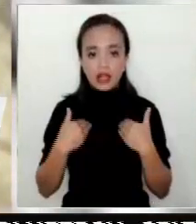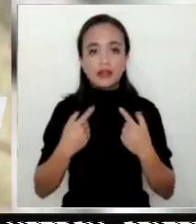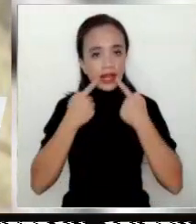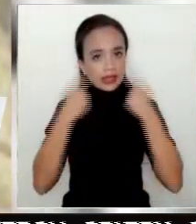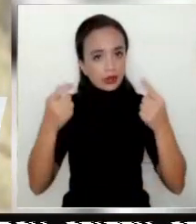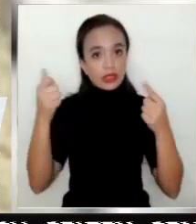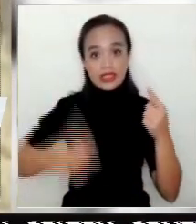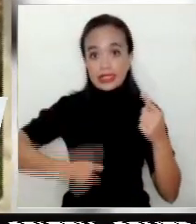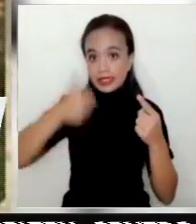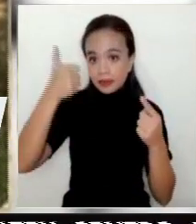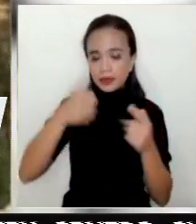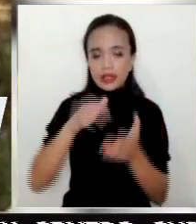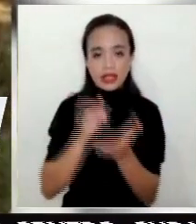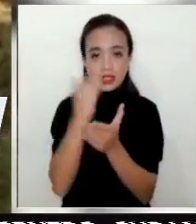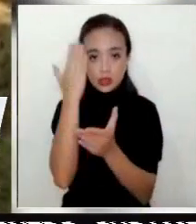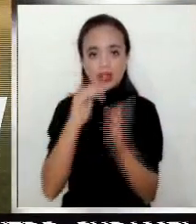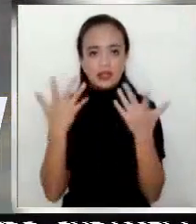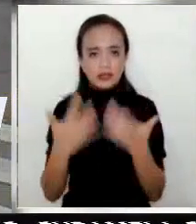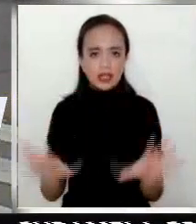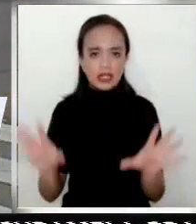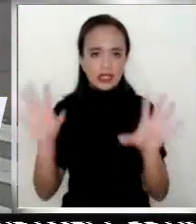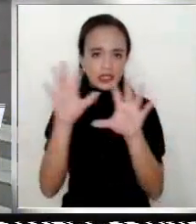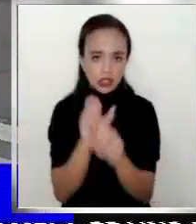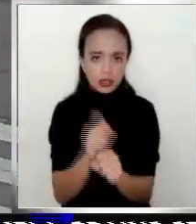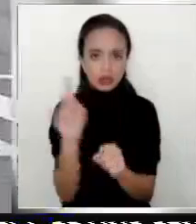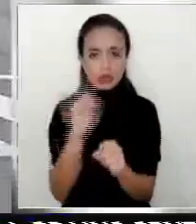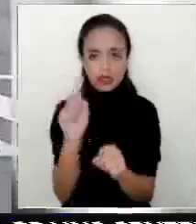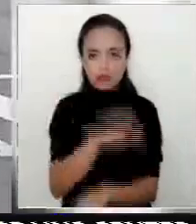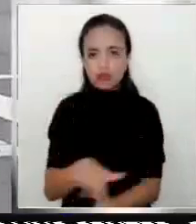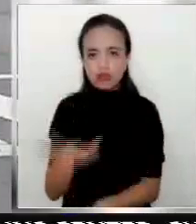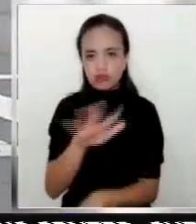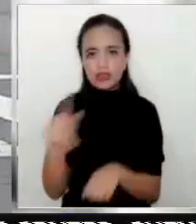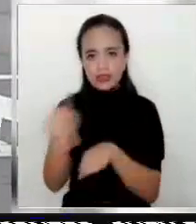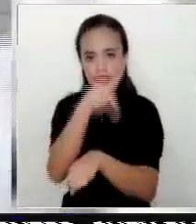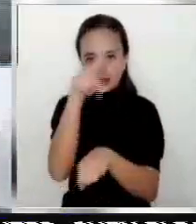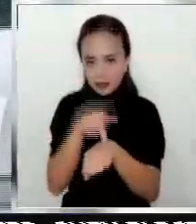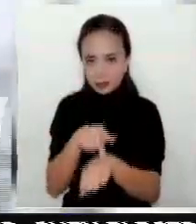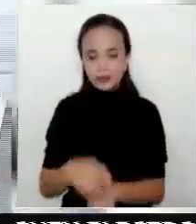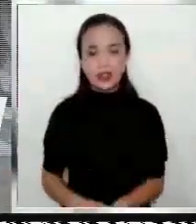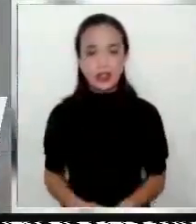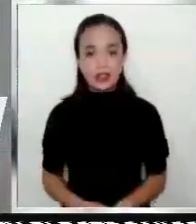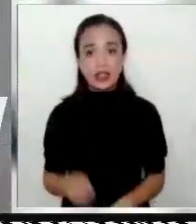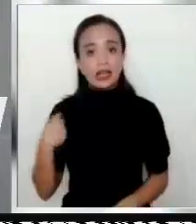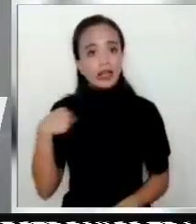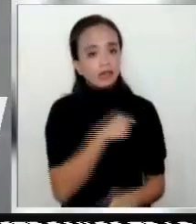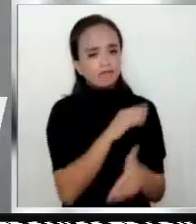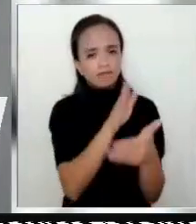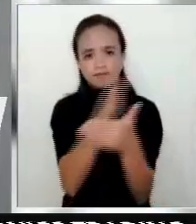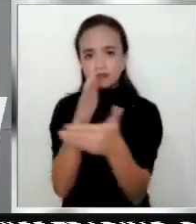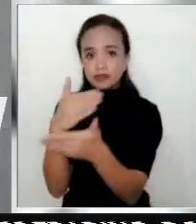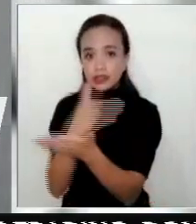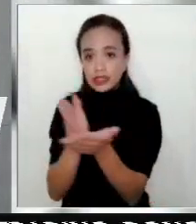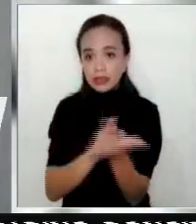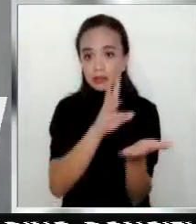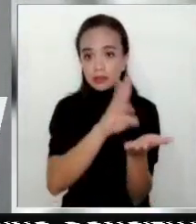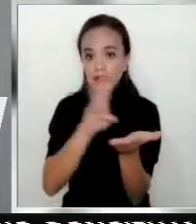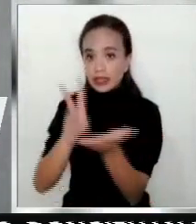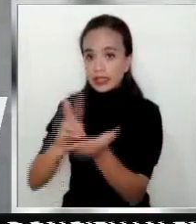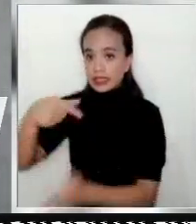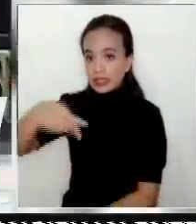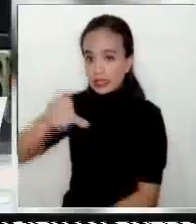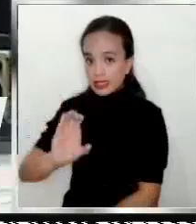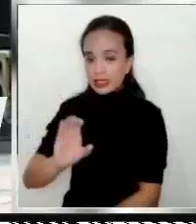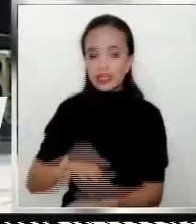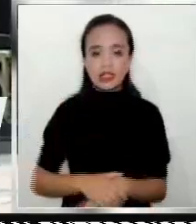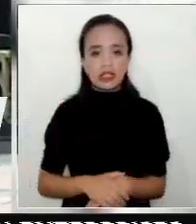na ang proklamasyon sa buong bansa. Sa aming pag-iikot sa ilang lugar sa Quezon City, wala ng campaign materials na